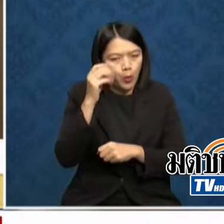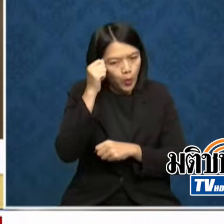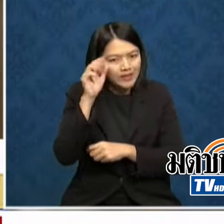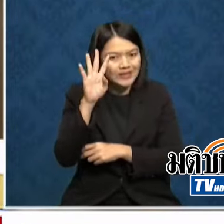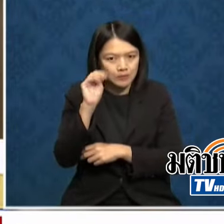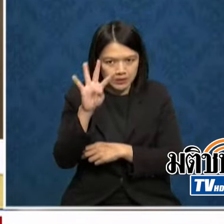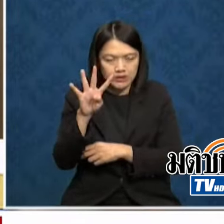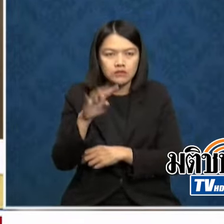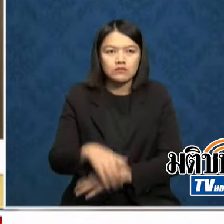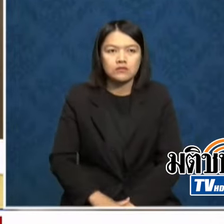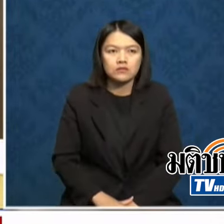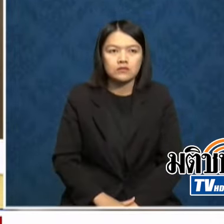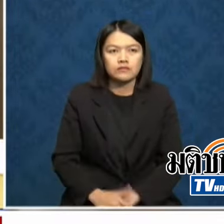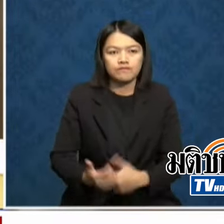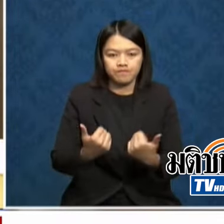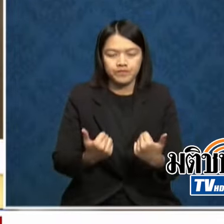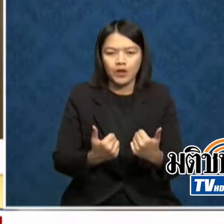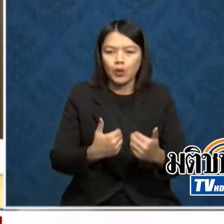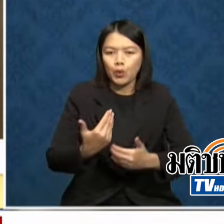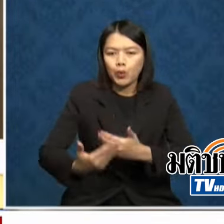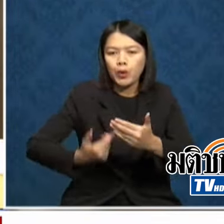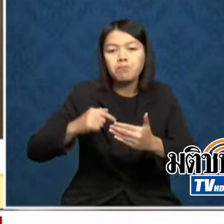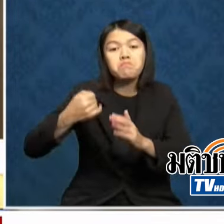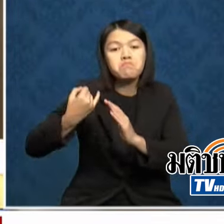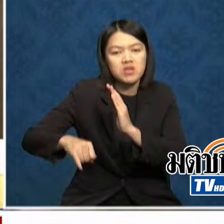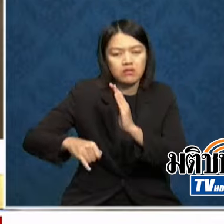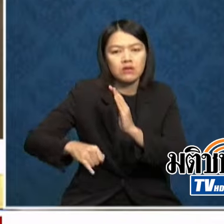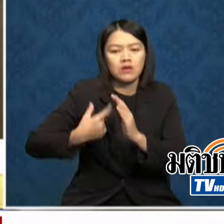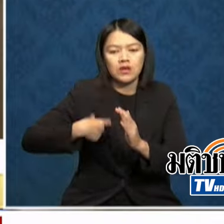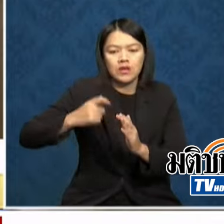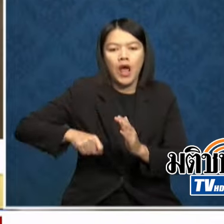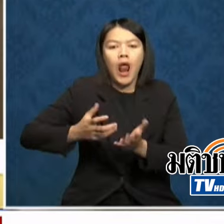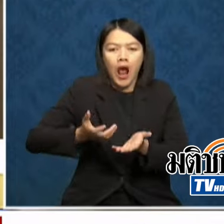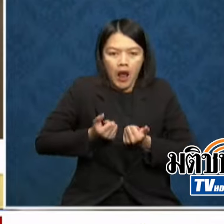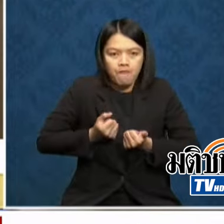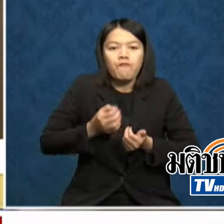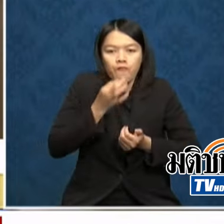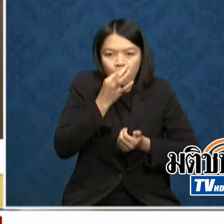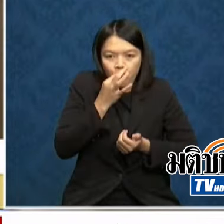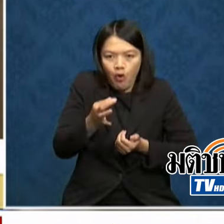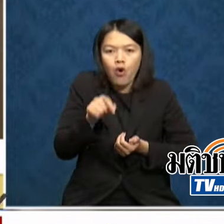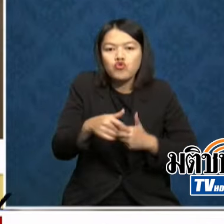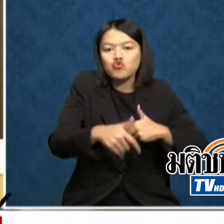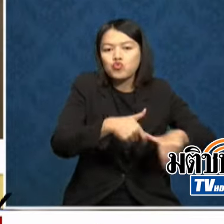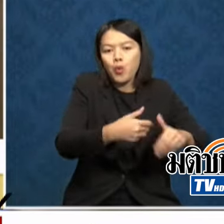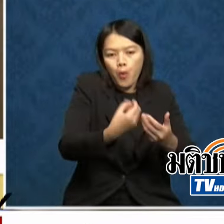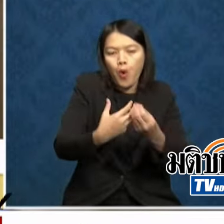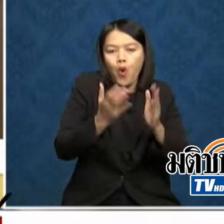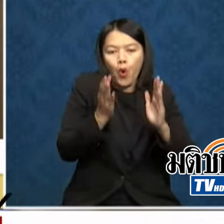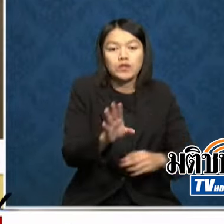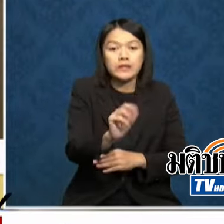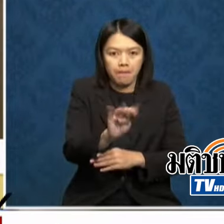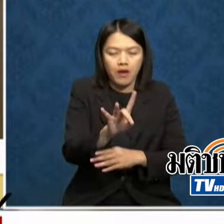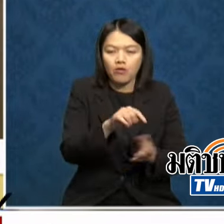ธานแล้วที่ตอนนี้ความคืบหน้าของคดีนี้ก็คือศาลประทับรับฟ้องนะครับจากโจทก์ที่พี่น้องประชาชน48ร